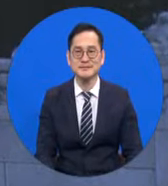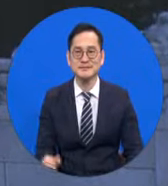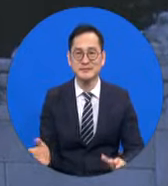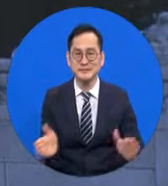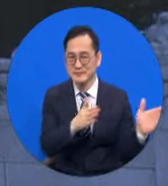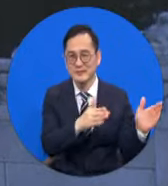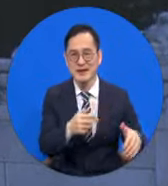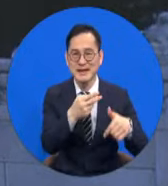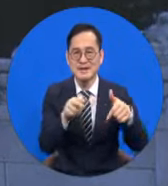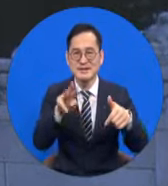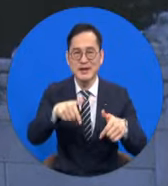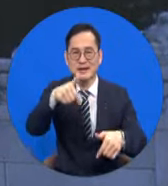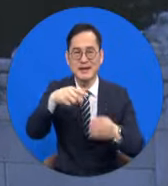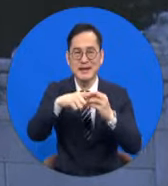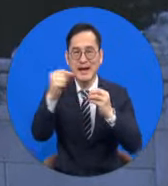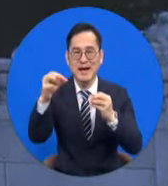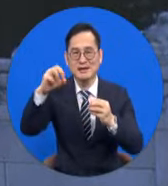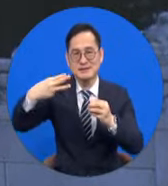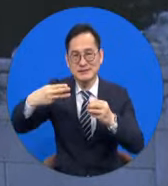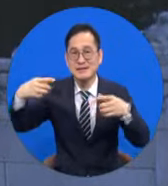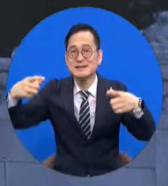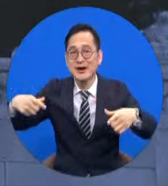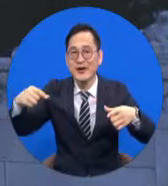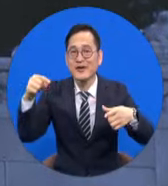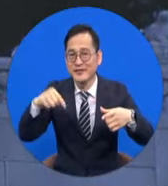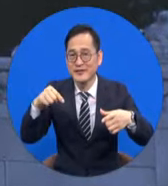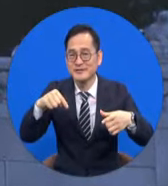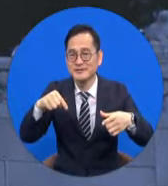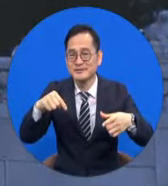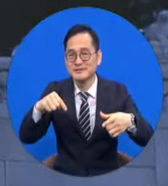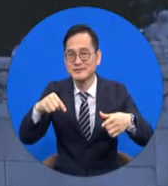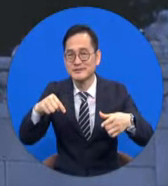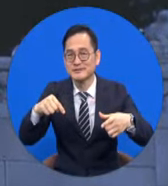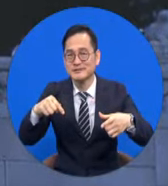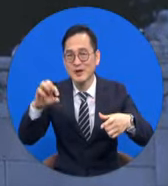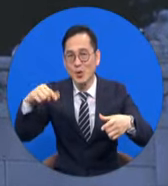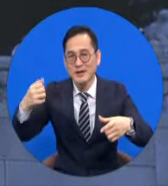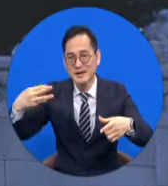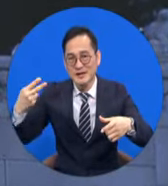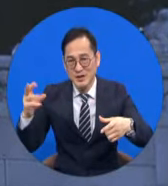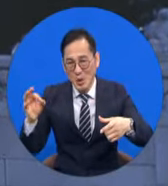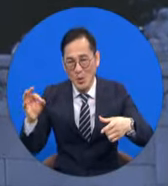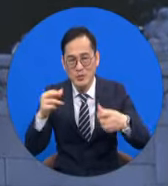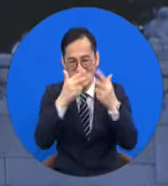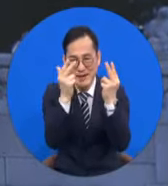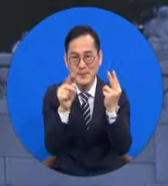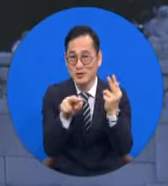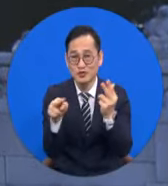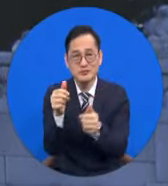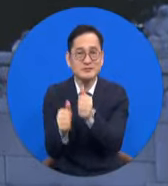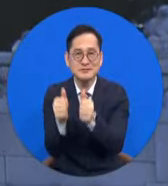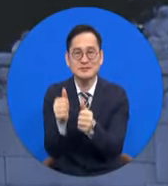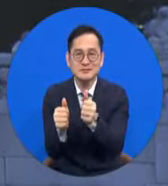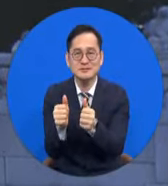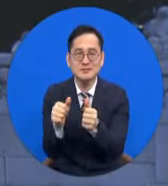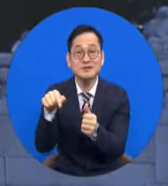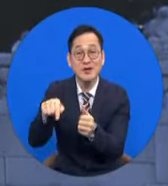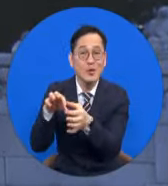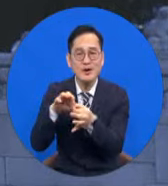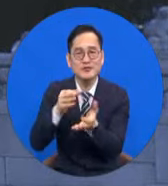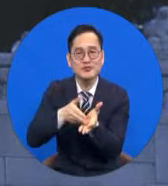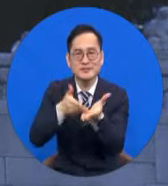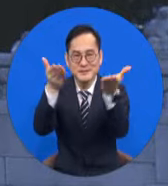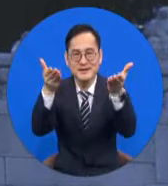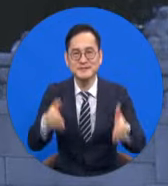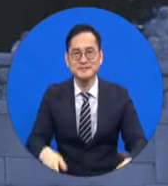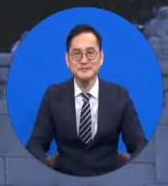인천 계양을 아니겠습니까? 그래서 인천 계양을에 원희룡 후보 캠프와 이재명 후보 캠프에 저희 취재기자 나가